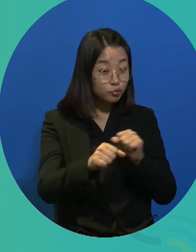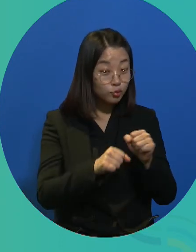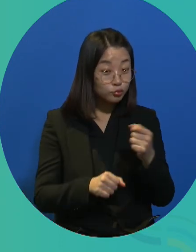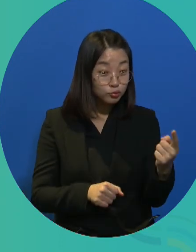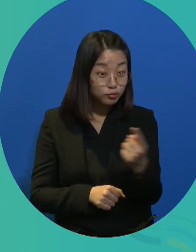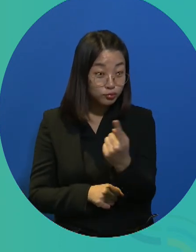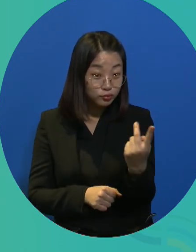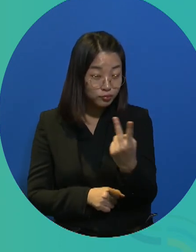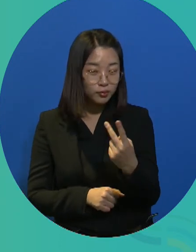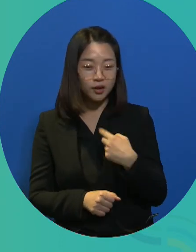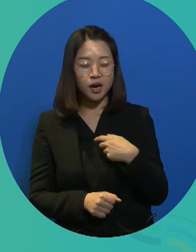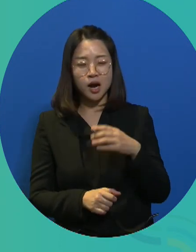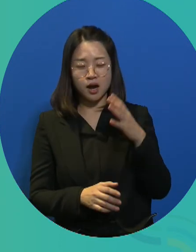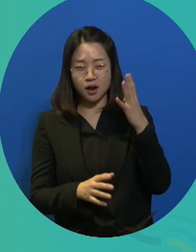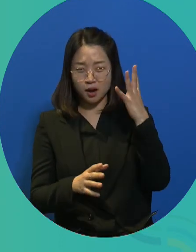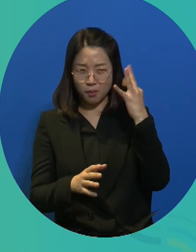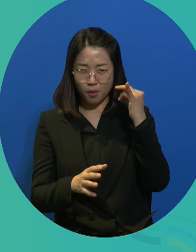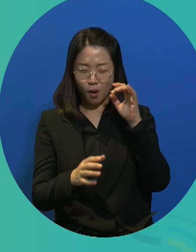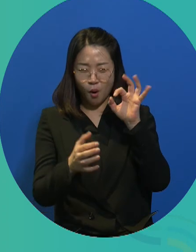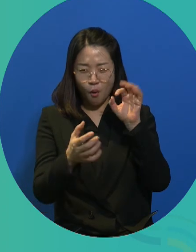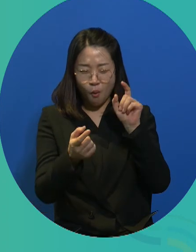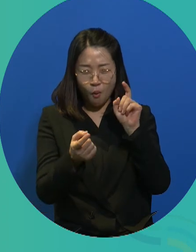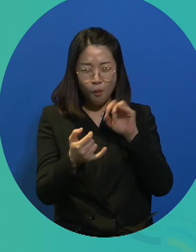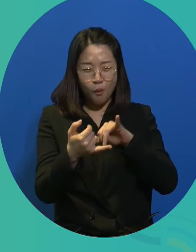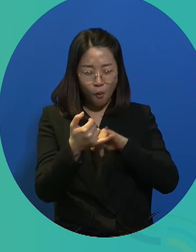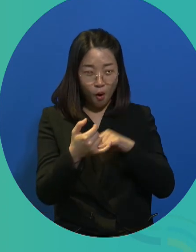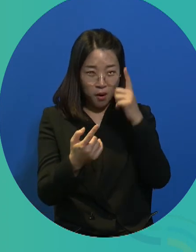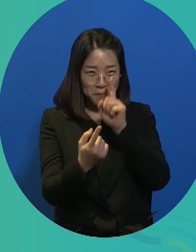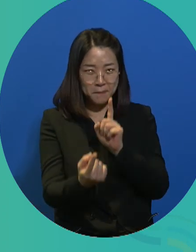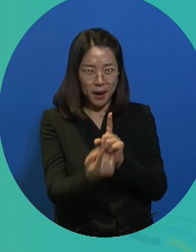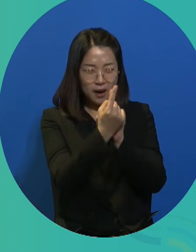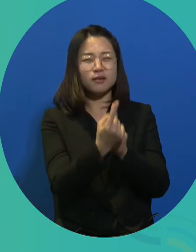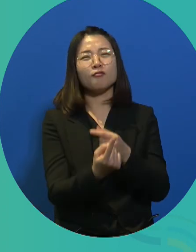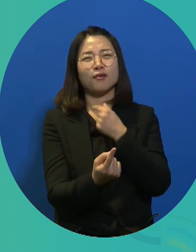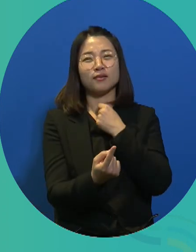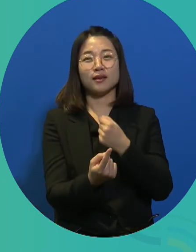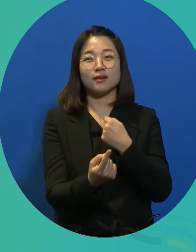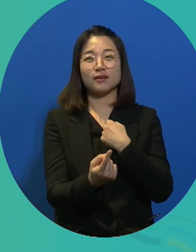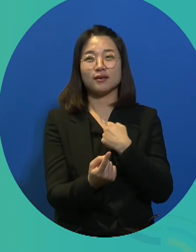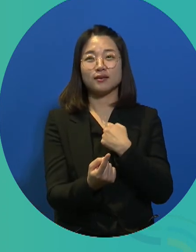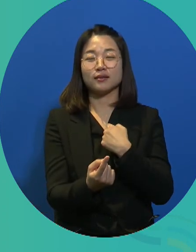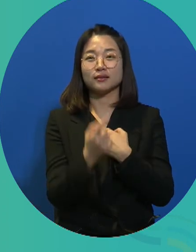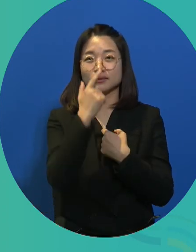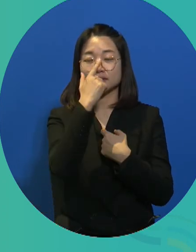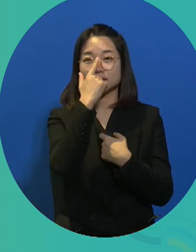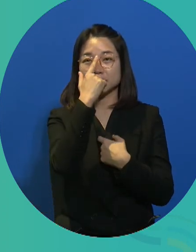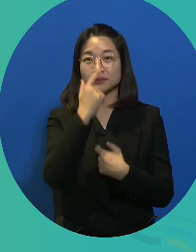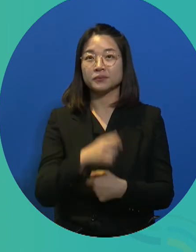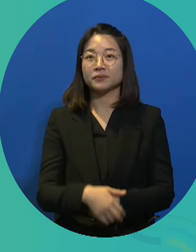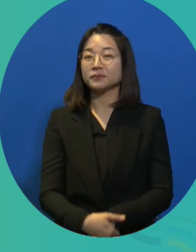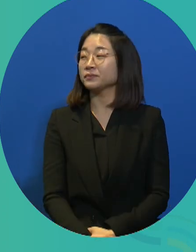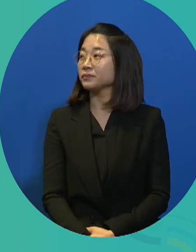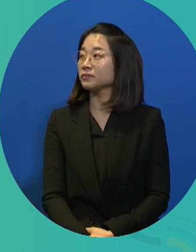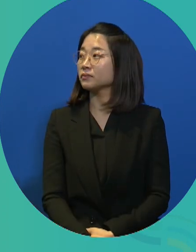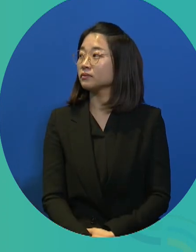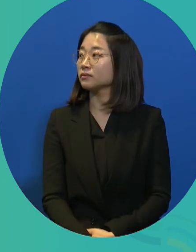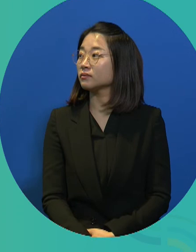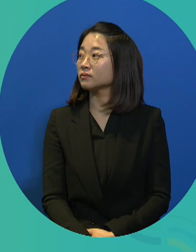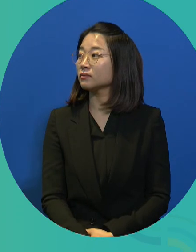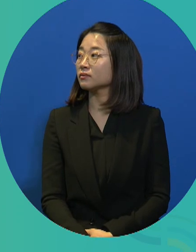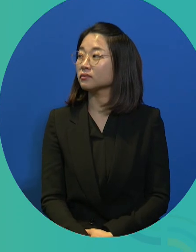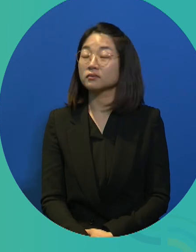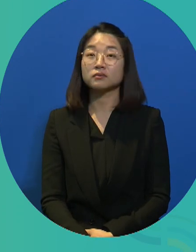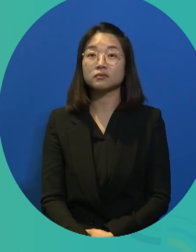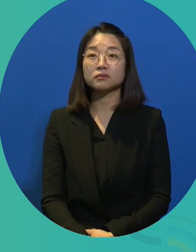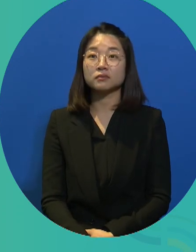동지들을 언젠가 꼭 이렇게 얼굴을 맞대고 만날 수 있는 날이 오면 너무 좋겠다, 이런 개인적인 그런 생각이